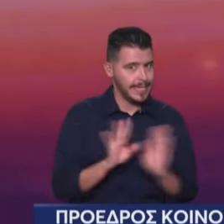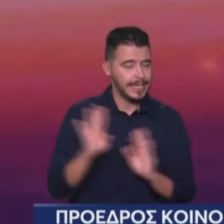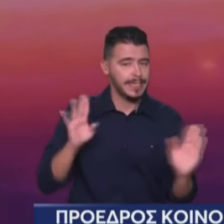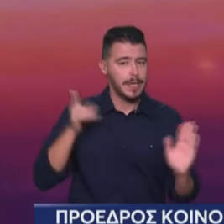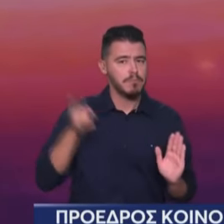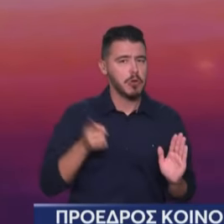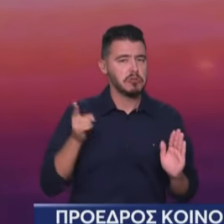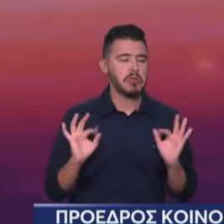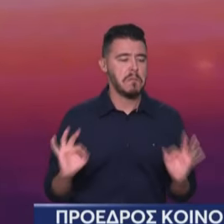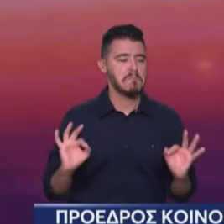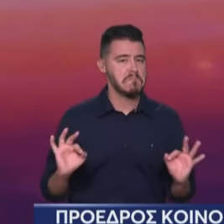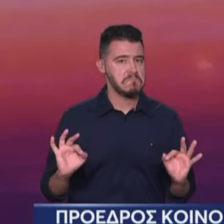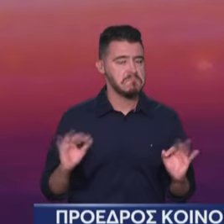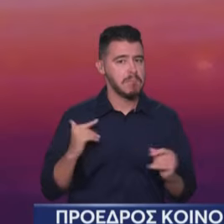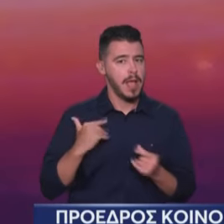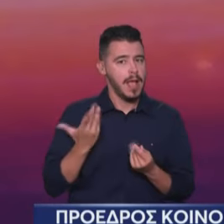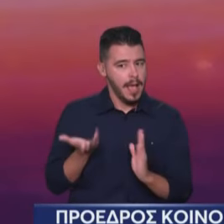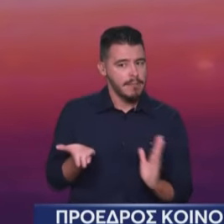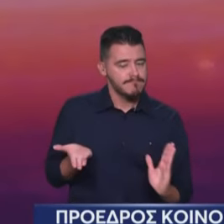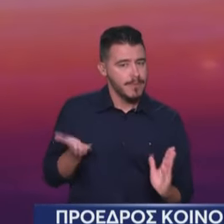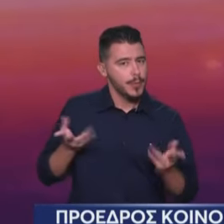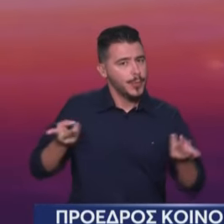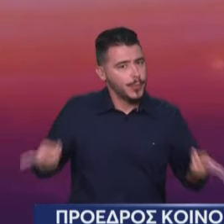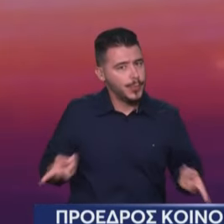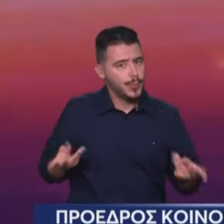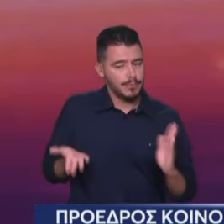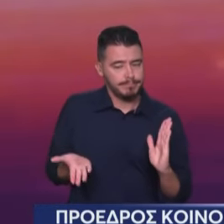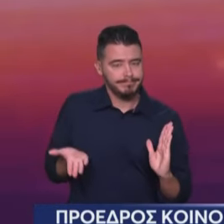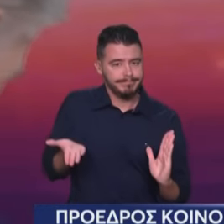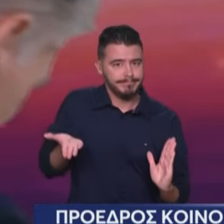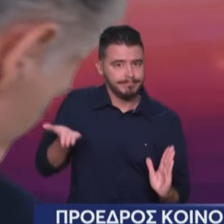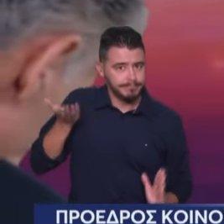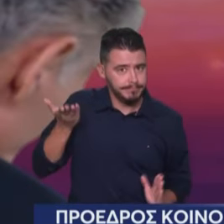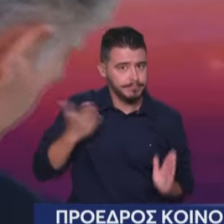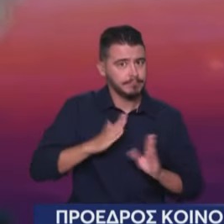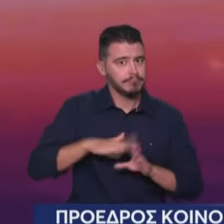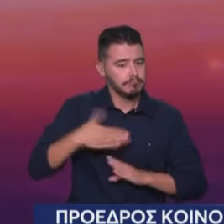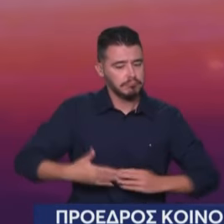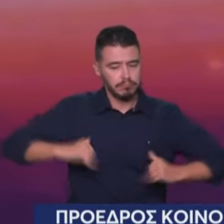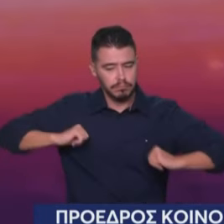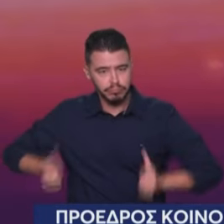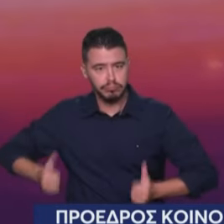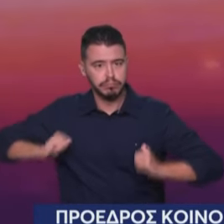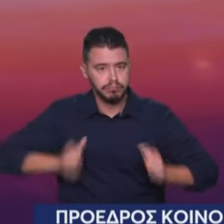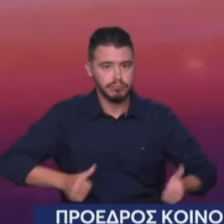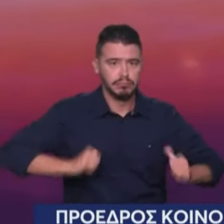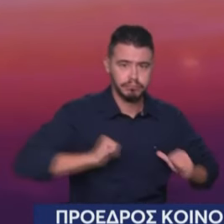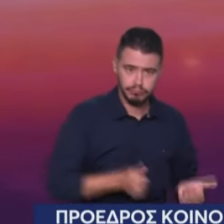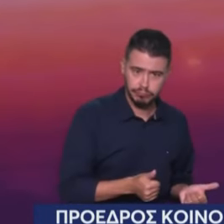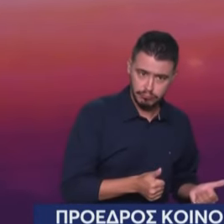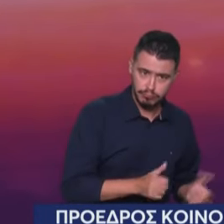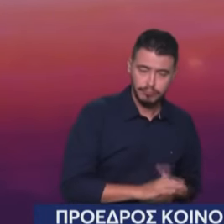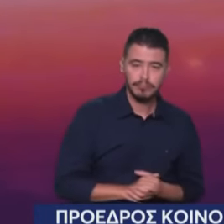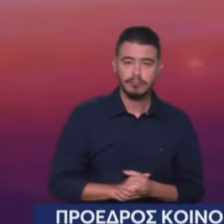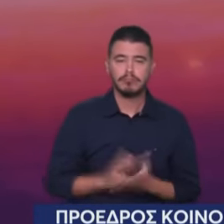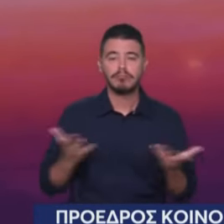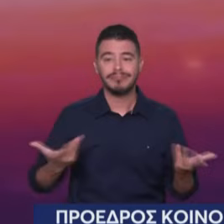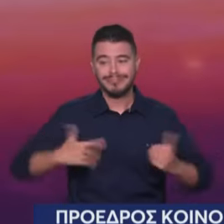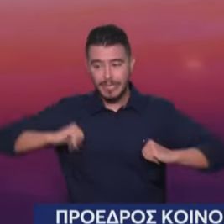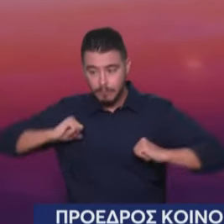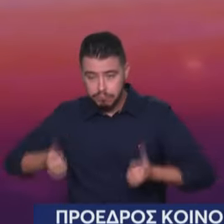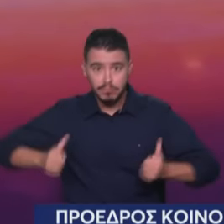δεν ήταν ικανοποιητικό, αλλά δεν μας απέτρεπε και από το να πάρουμε πρωτοβουλίες. Mm. Και εκεί που ξεκινήσαμε να πάρουμε τις πρωτοβουλίες,